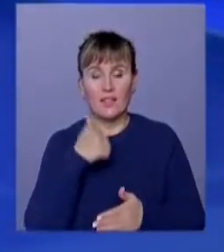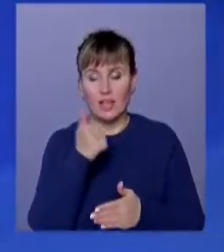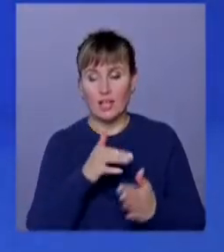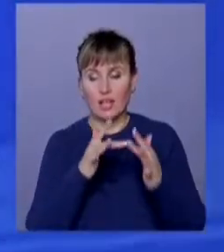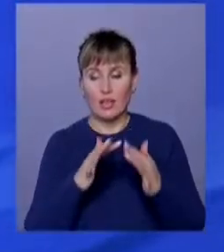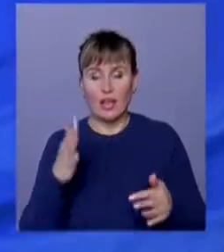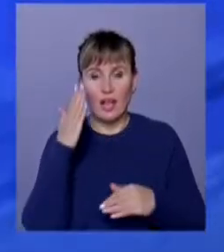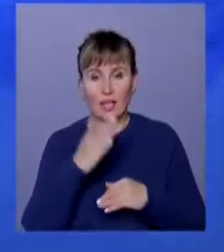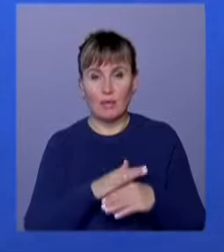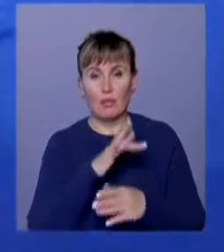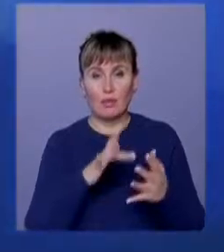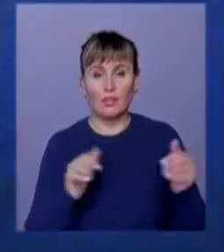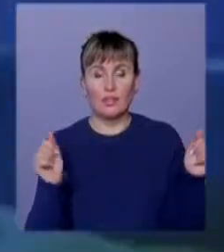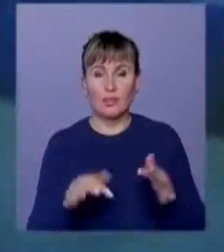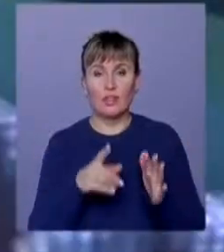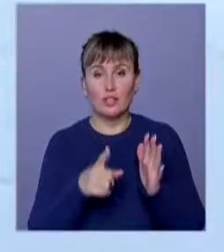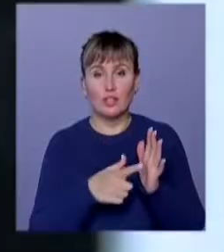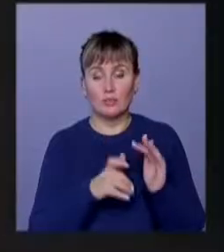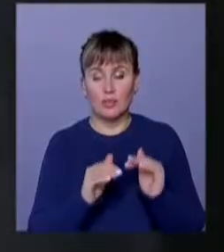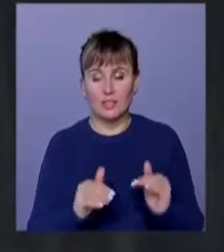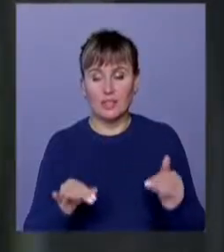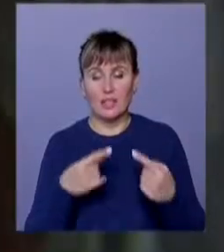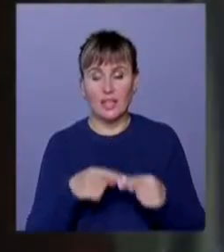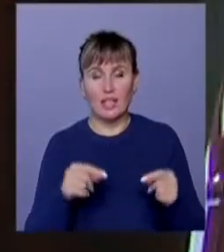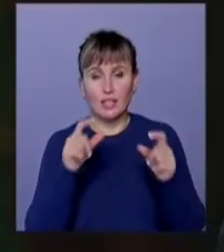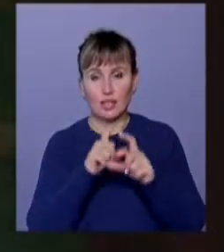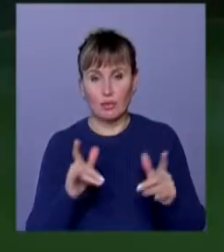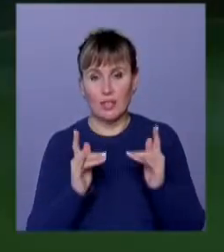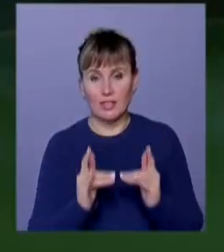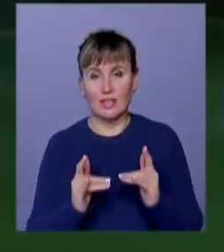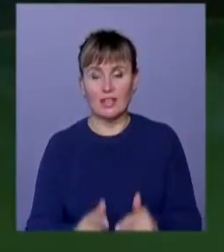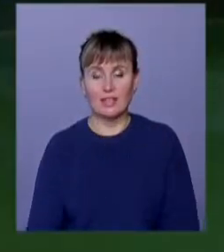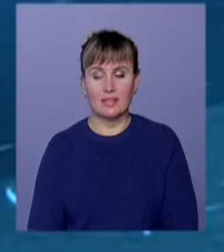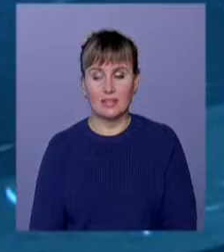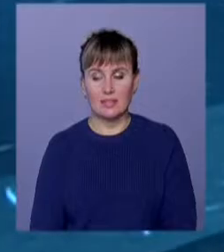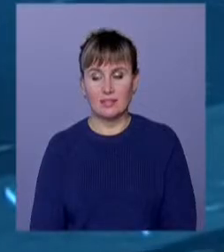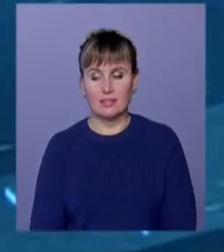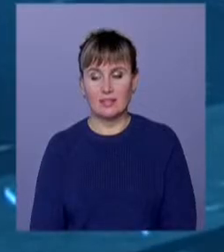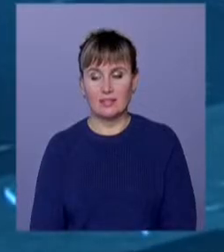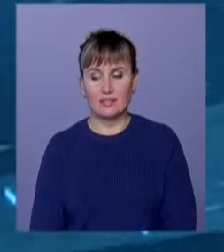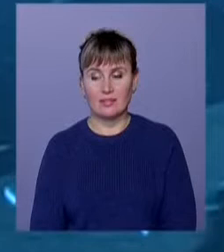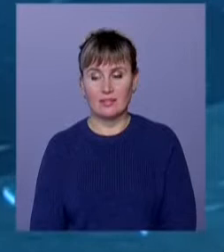елка акима города собрала 1700 детишек из разных школ и интернатов.